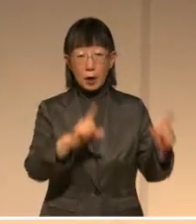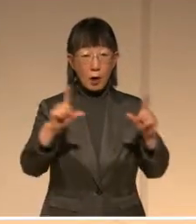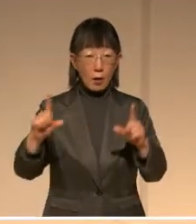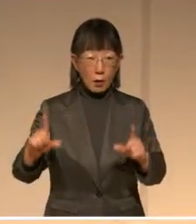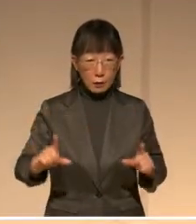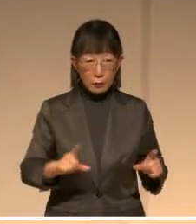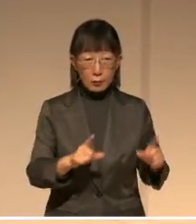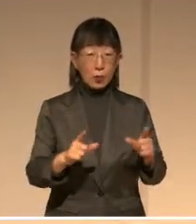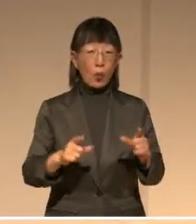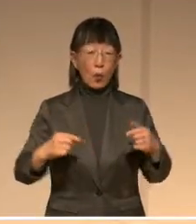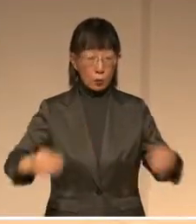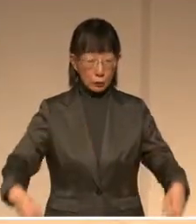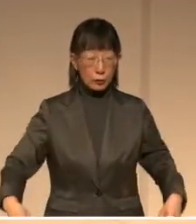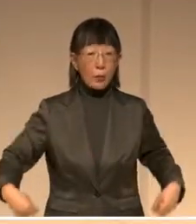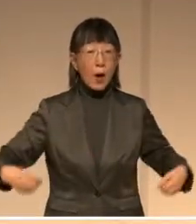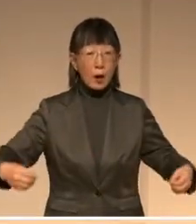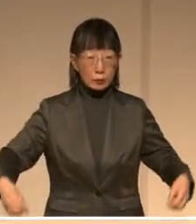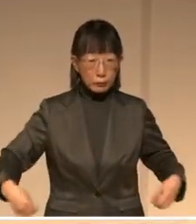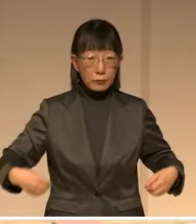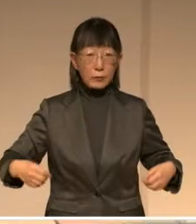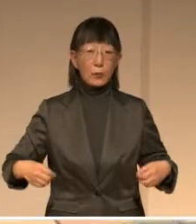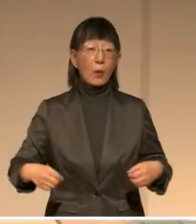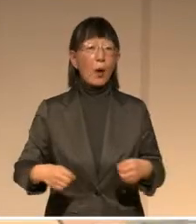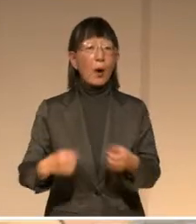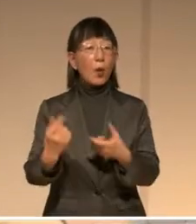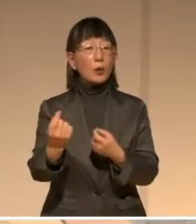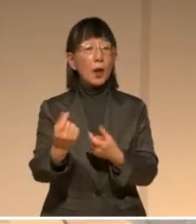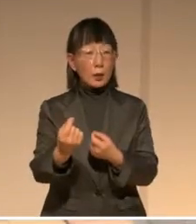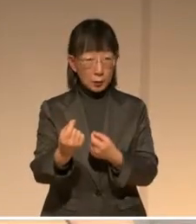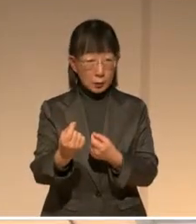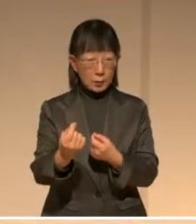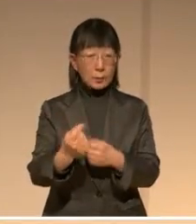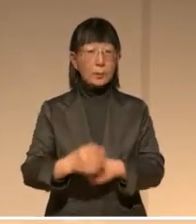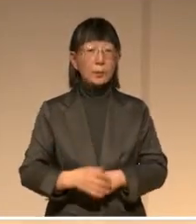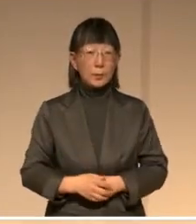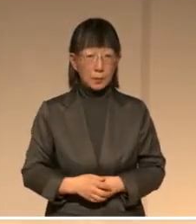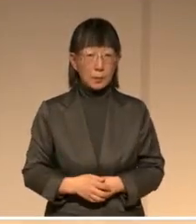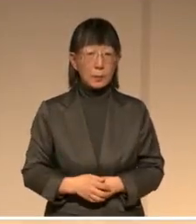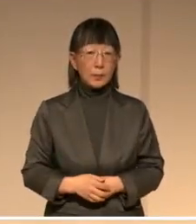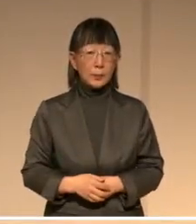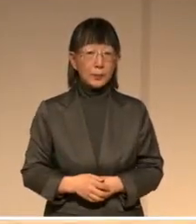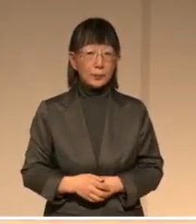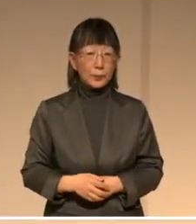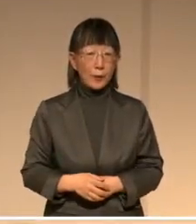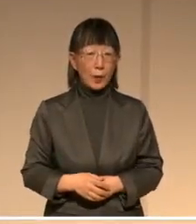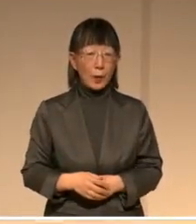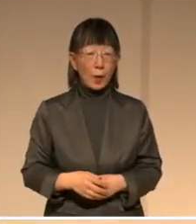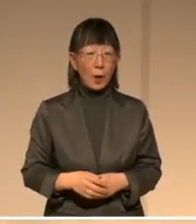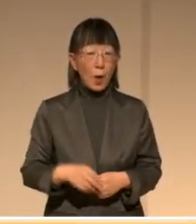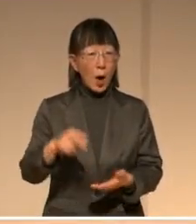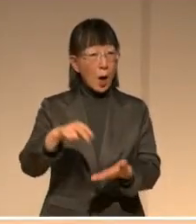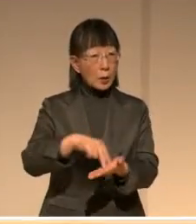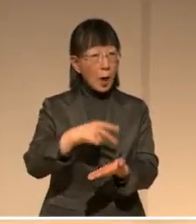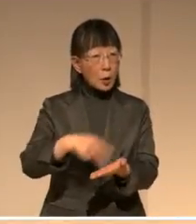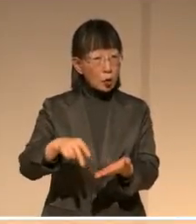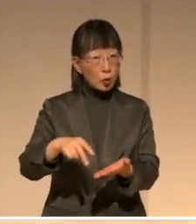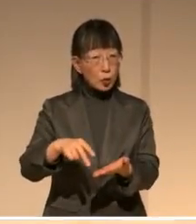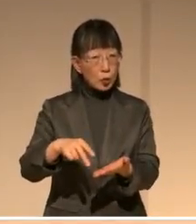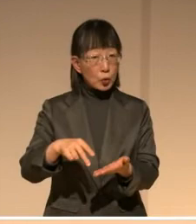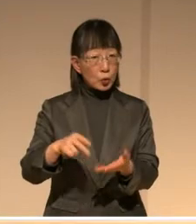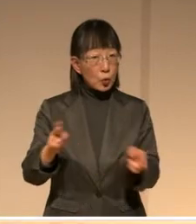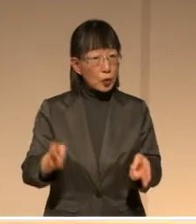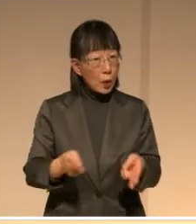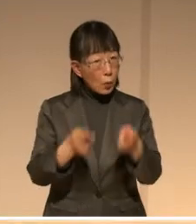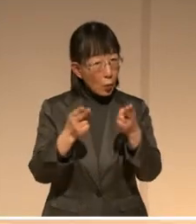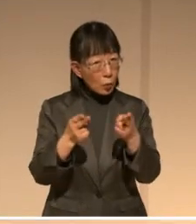例えばいろんなまあこの辺ますと兄なんかのまるでダンス用のなんかパーツっぽいですねこれ